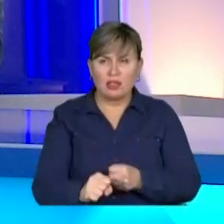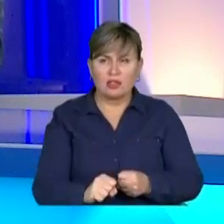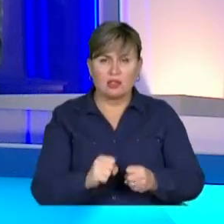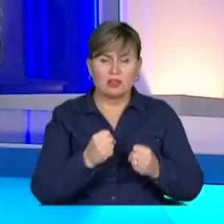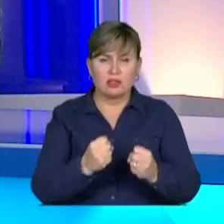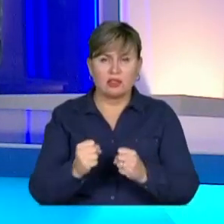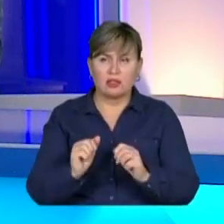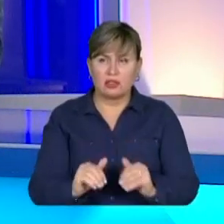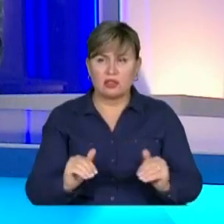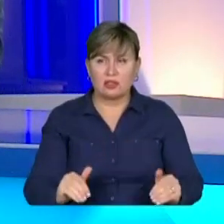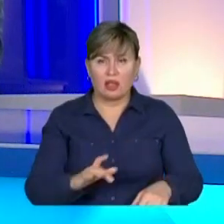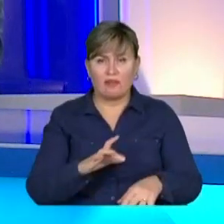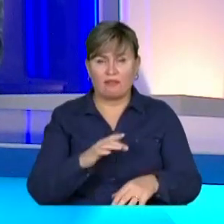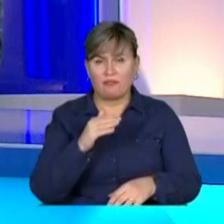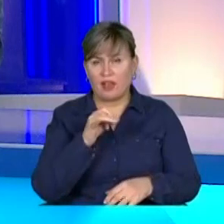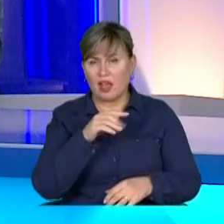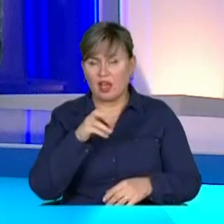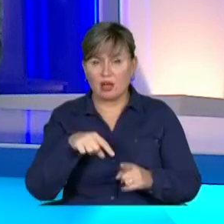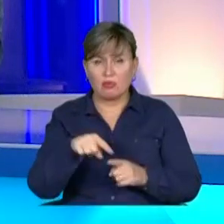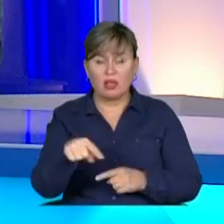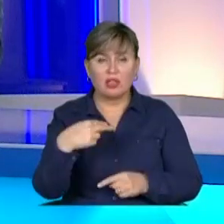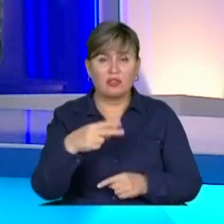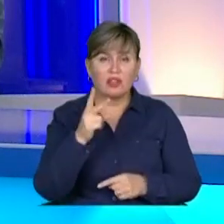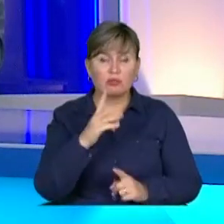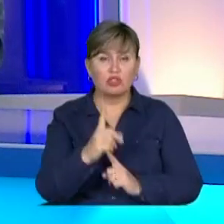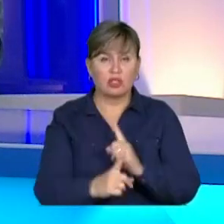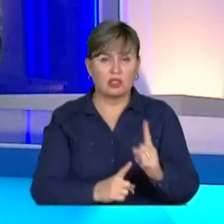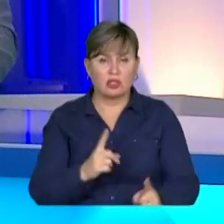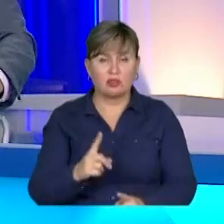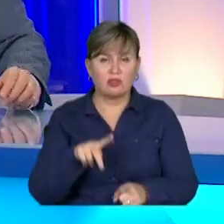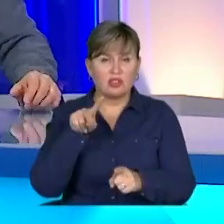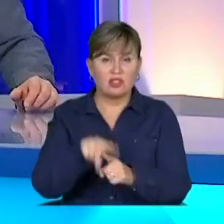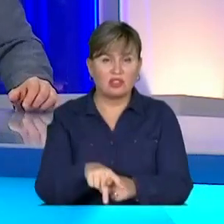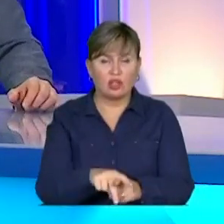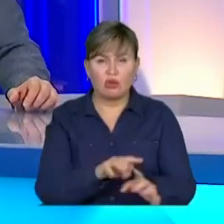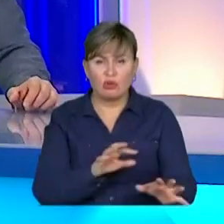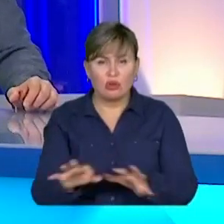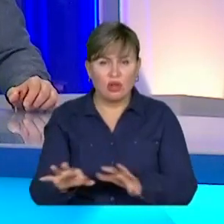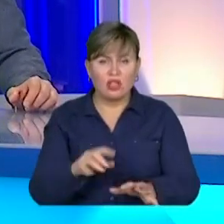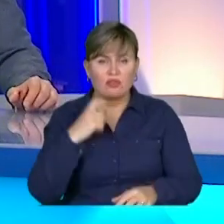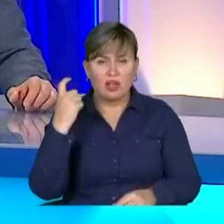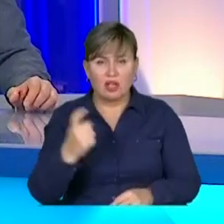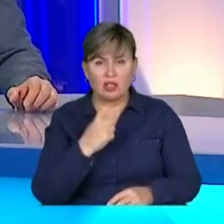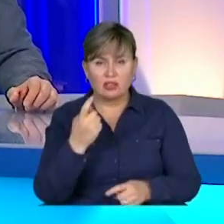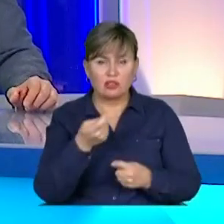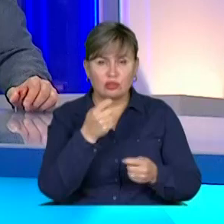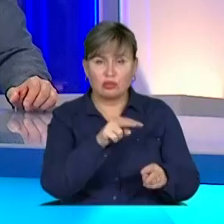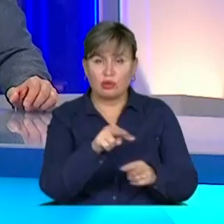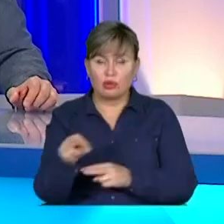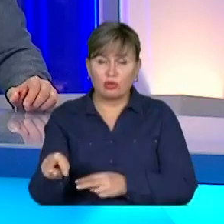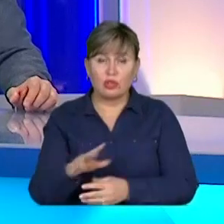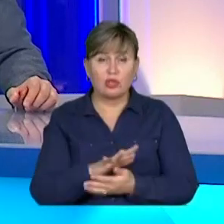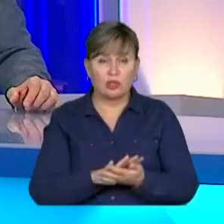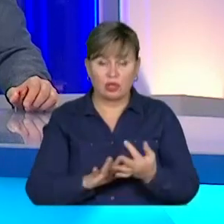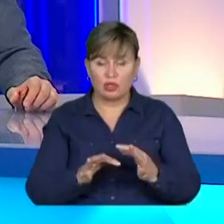удерживала детей на ферме в 20 километрах от ЖЭС Казгана. Их она заставляла ухаживать за хозяйством и пасти скот.